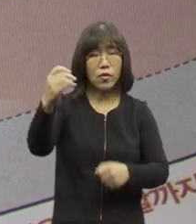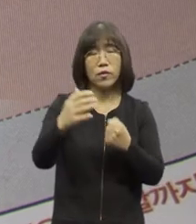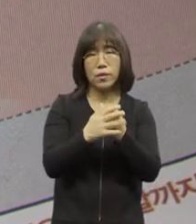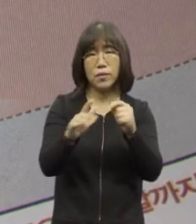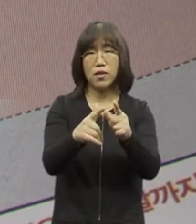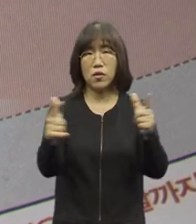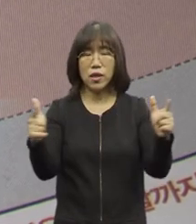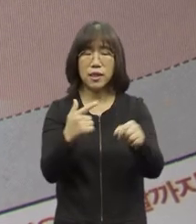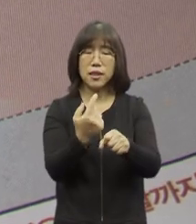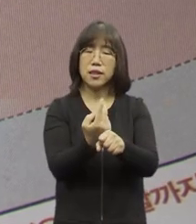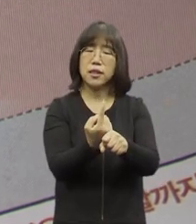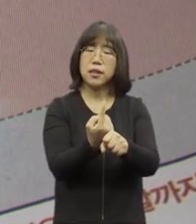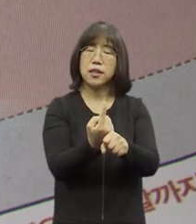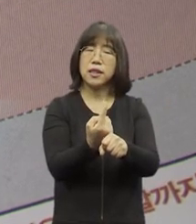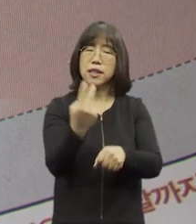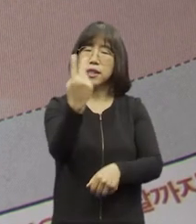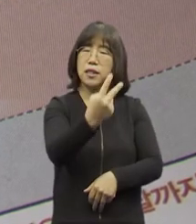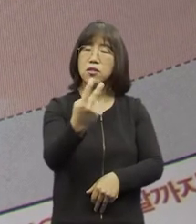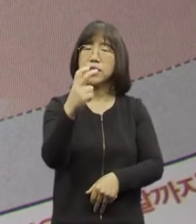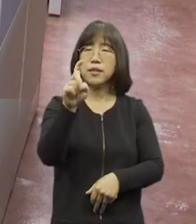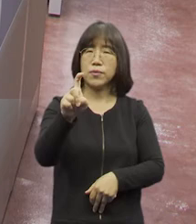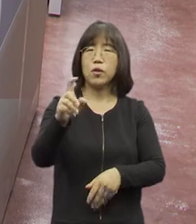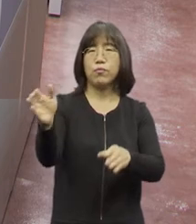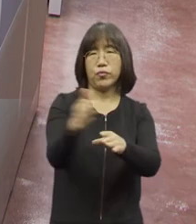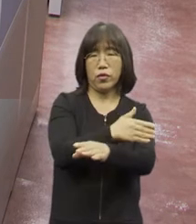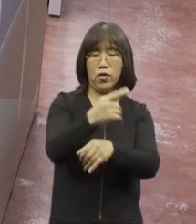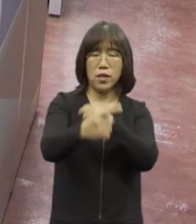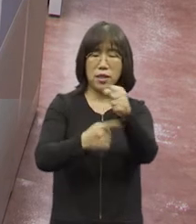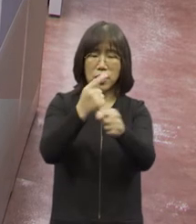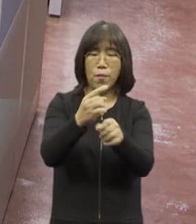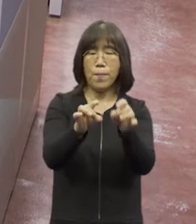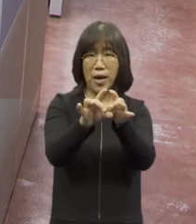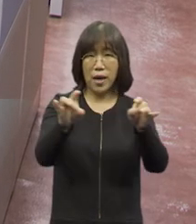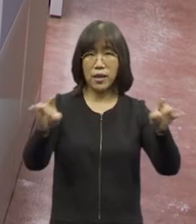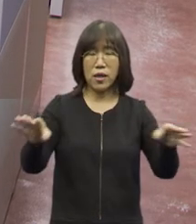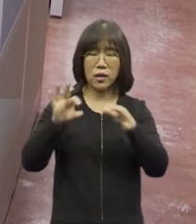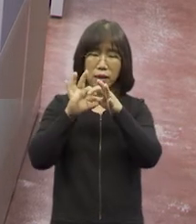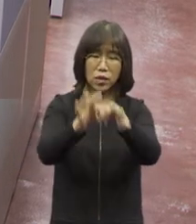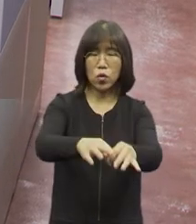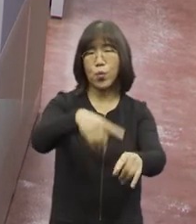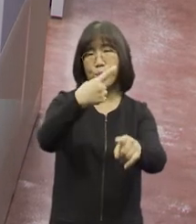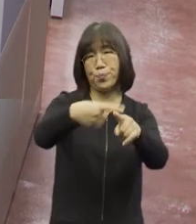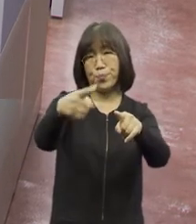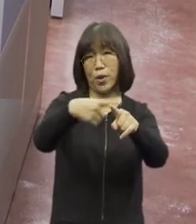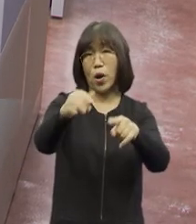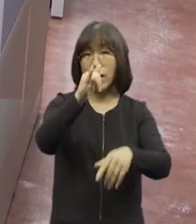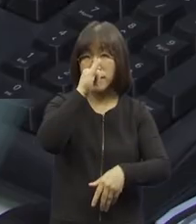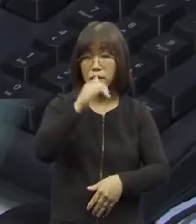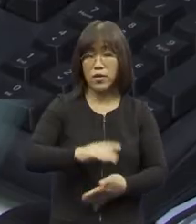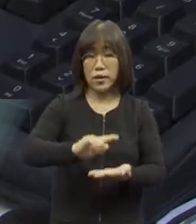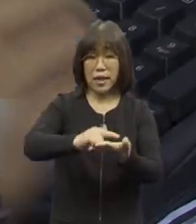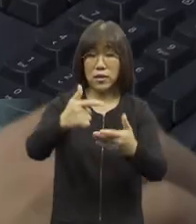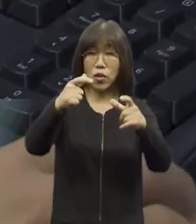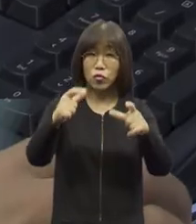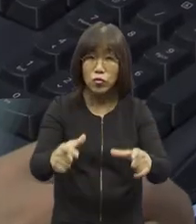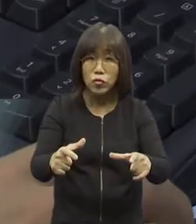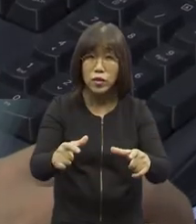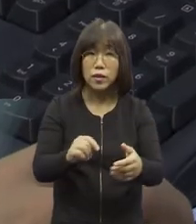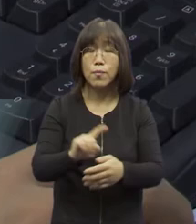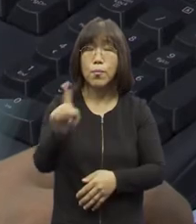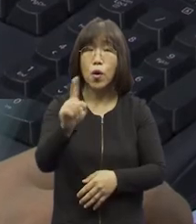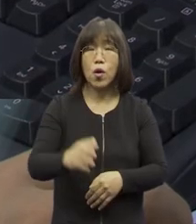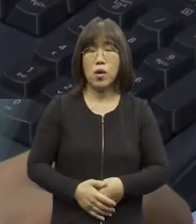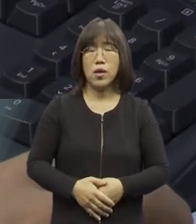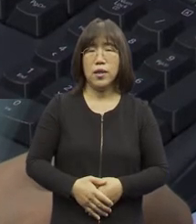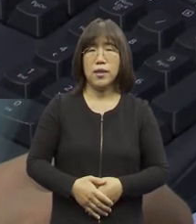등에 대한 다양한 아이디어를 발굴하고자 지난 2010년부터 매해 개최되고 있습니다 강성훈은